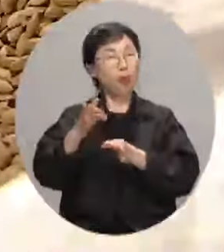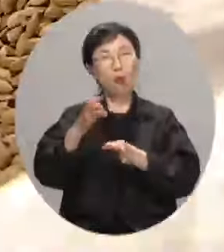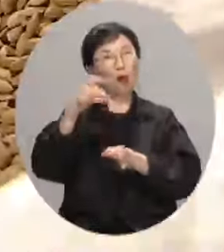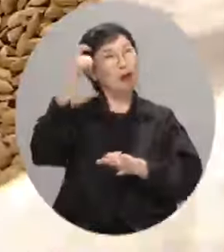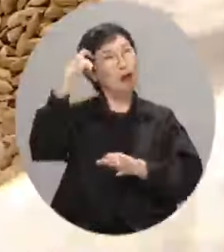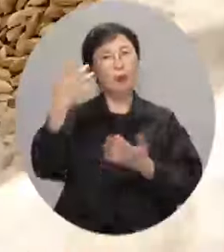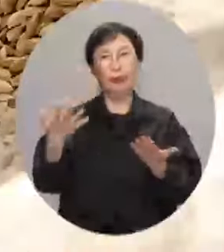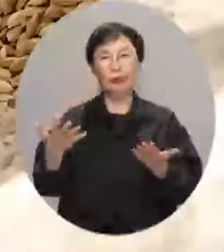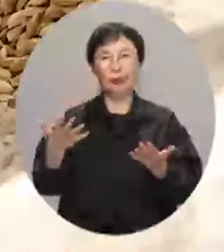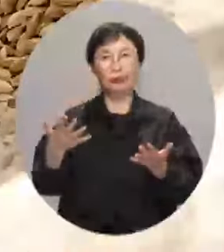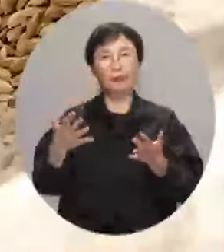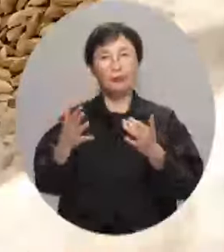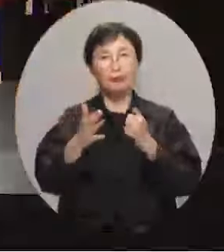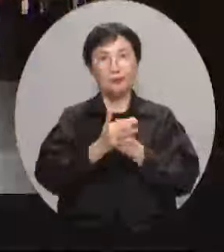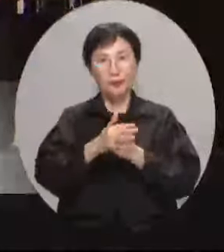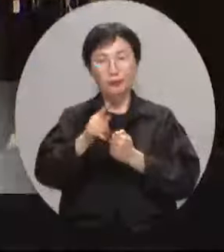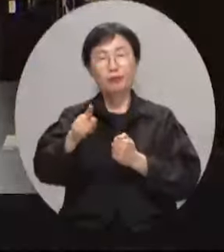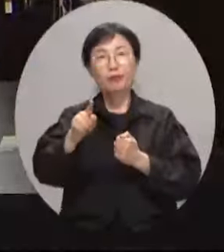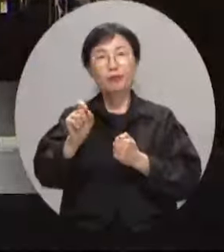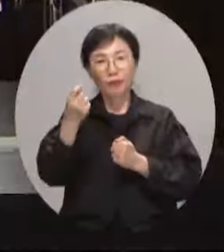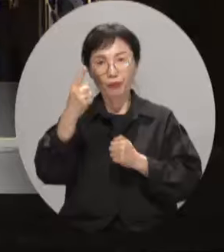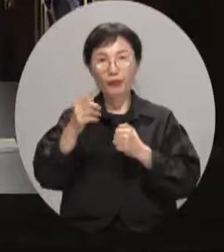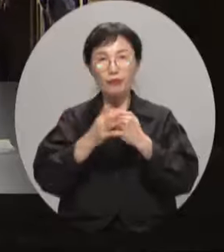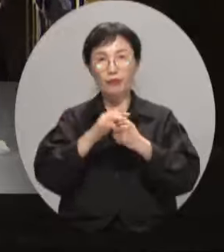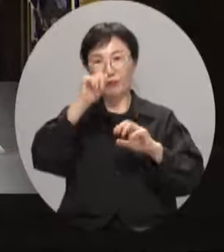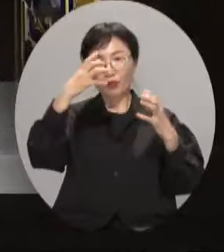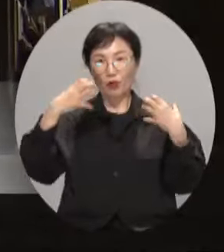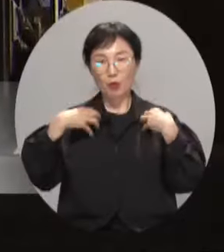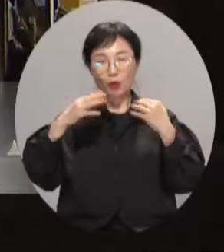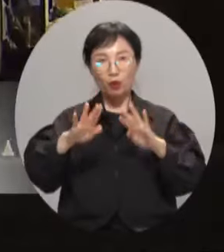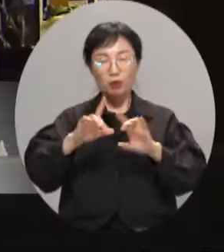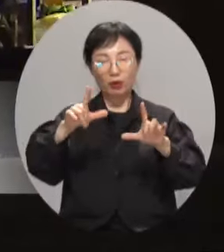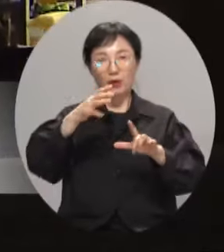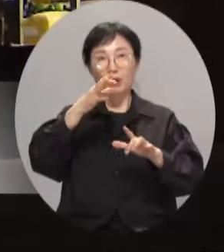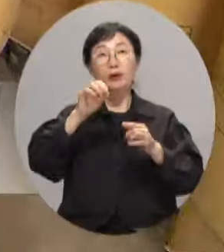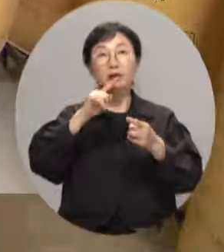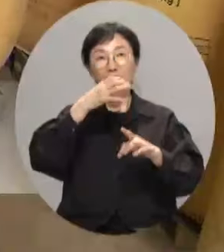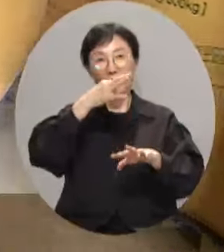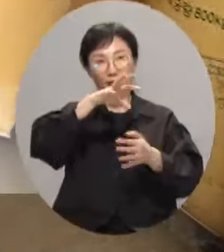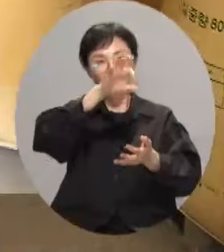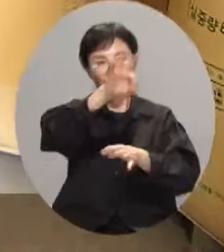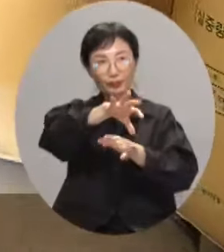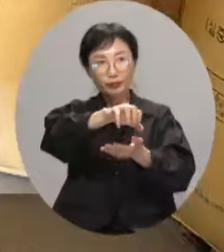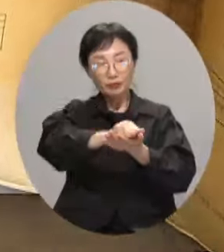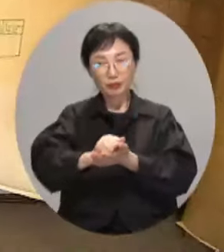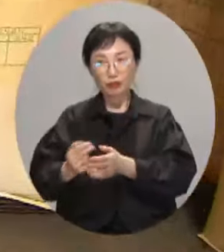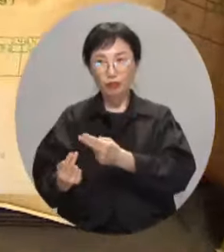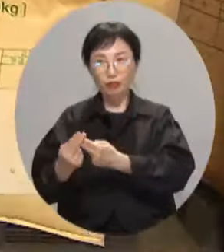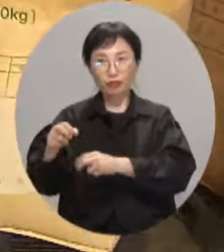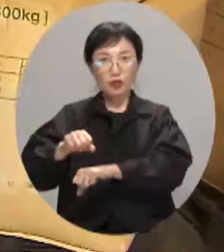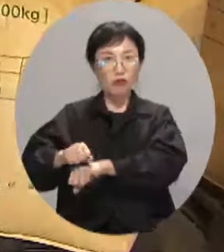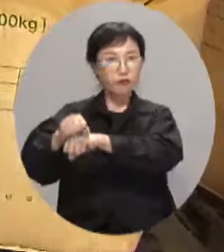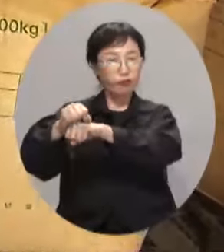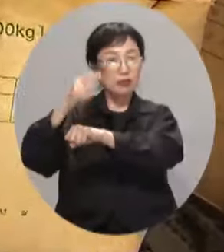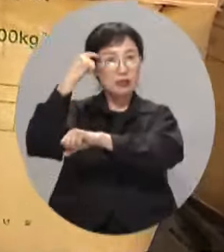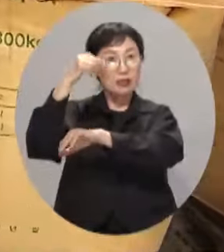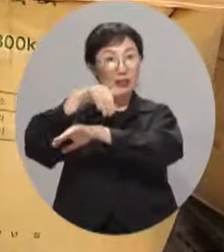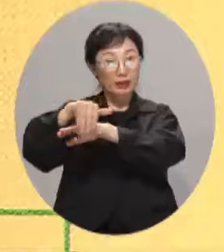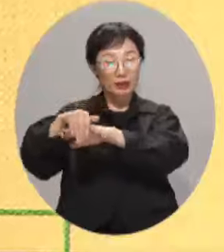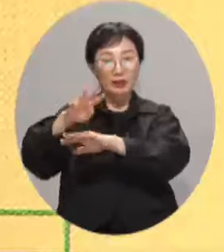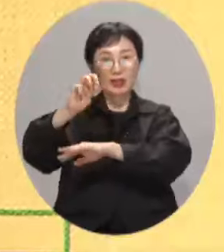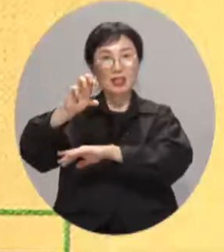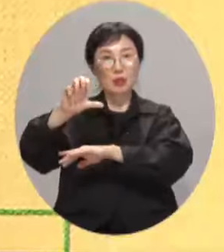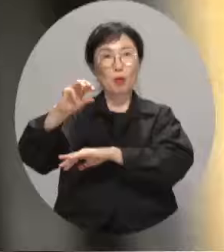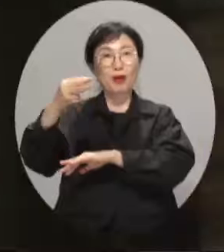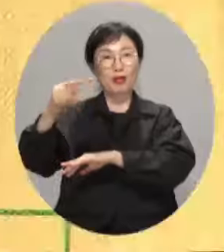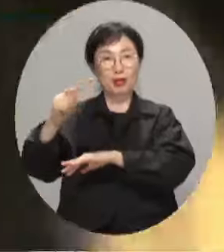겁니다 이번 조치에 앞서 정부가 올해 농가로부터 쌀을 사들여 쌓기로 한 공공 비축 물량은 45만